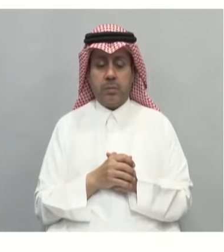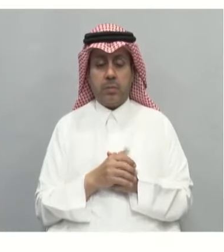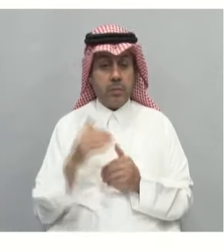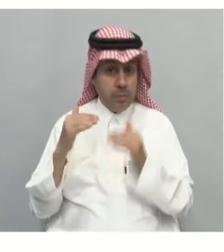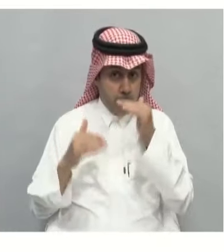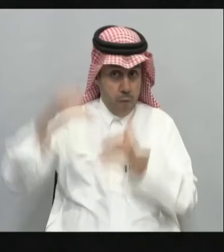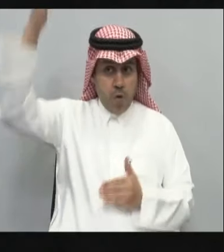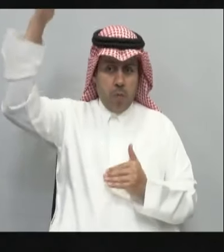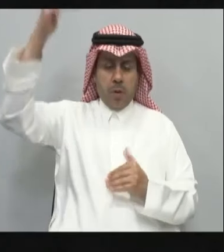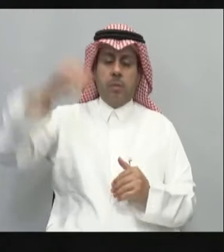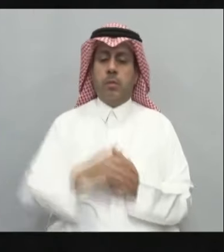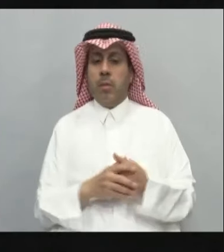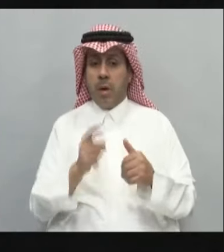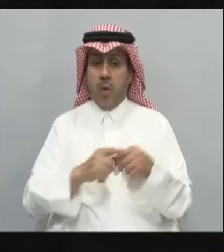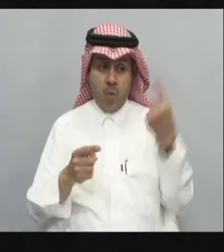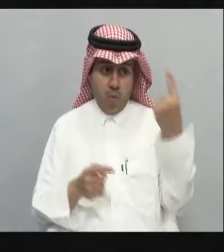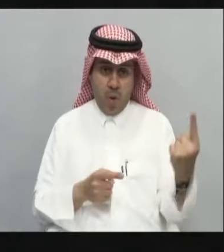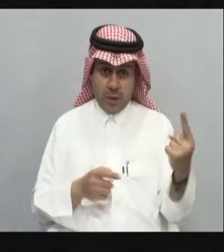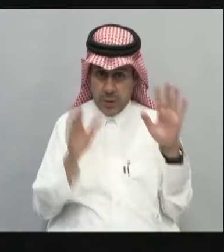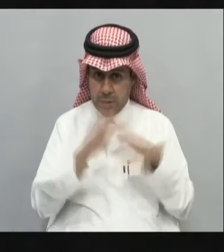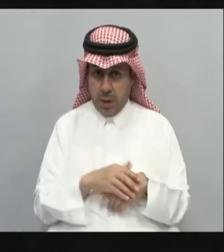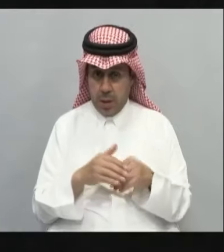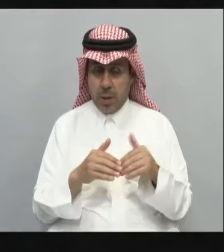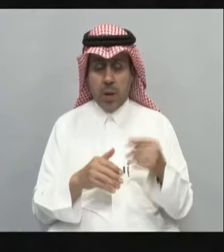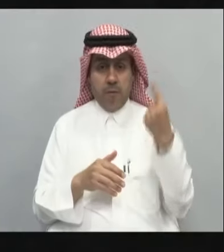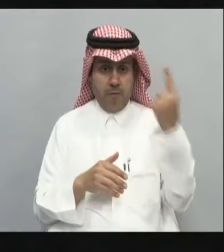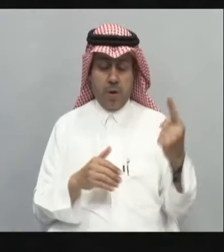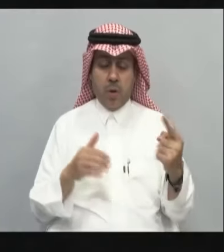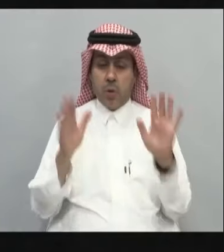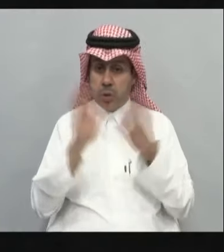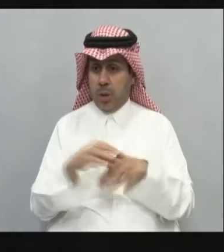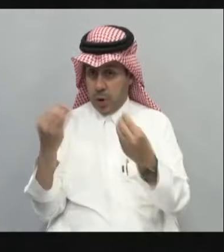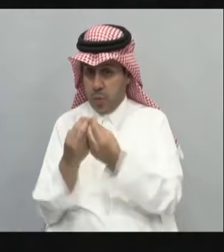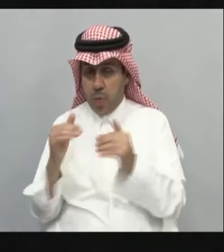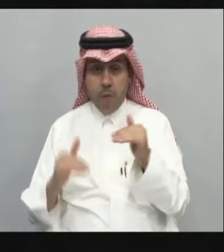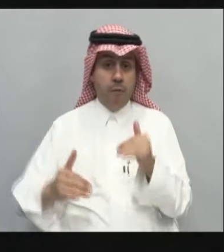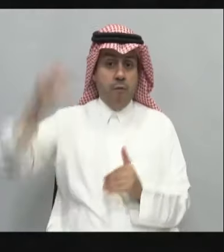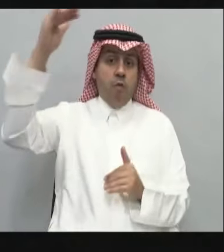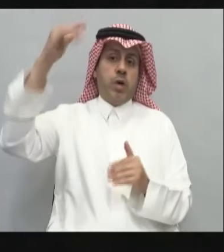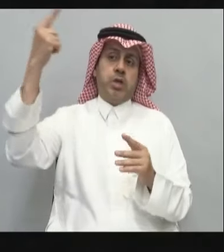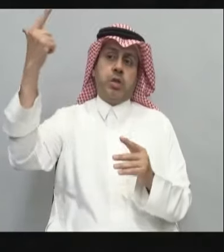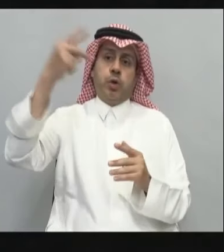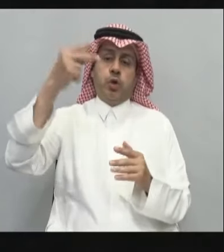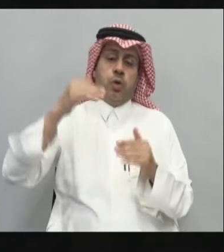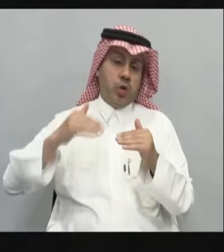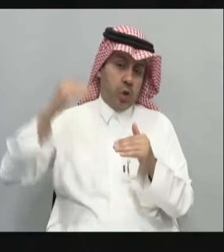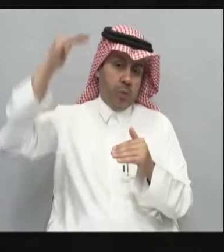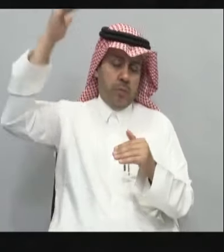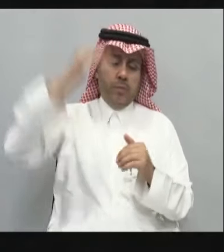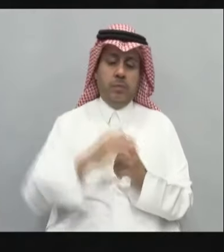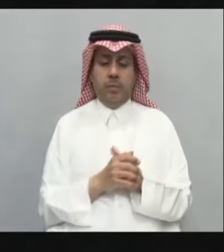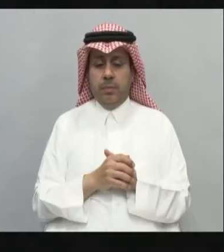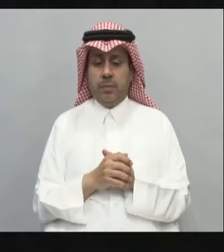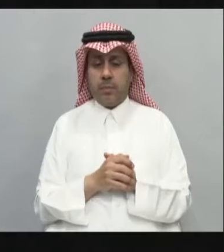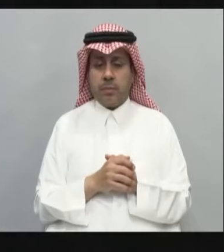فرق بين ذلكم الذي يؤدي الصلاه منفردا وبين الذي يؤدونها جماعه